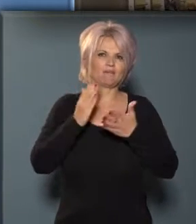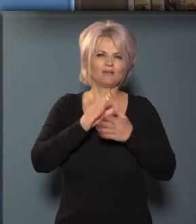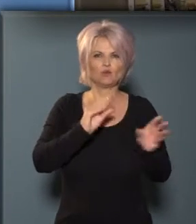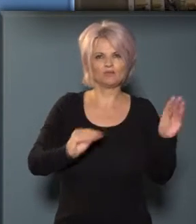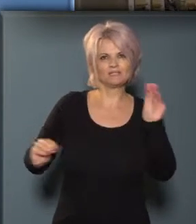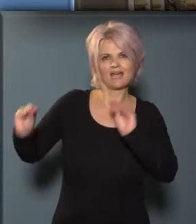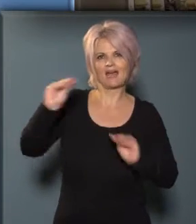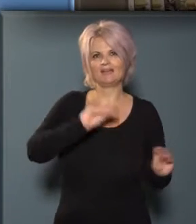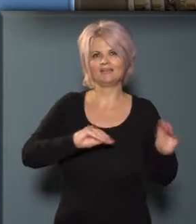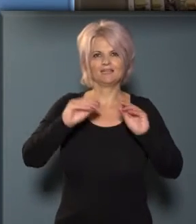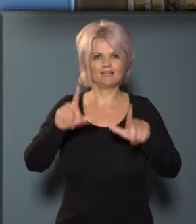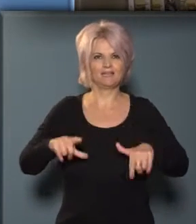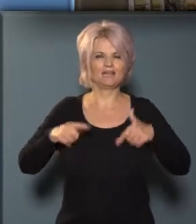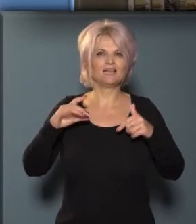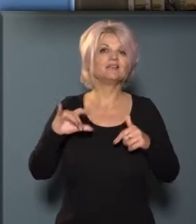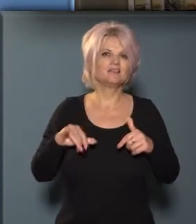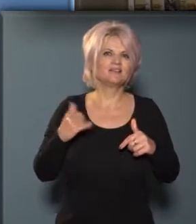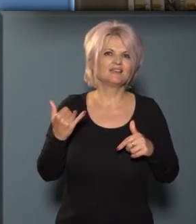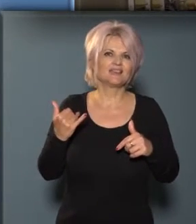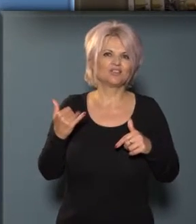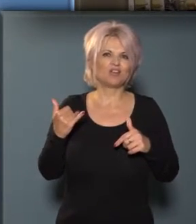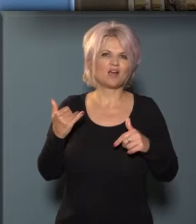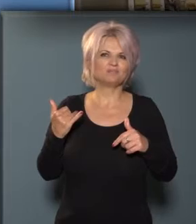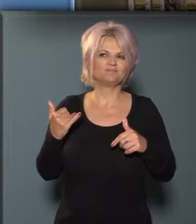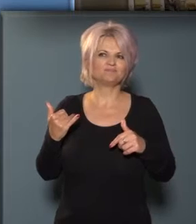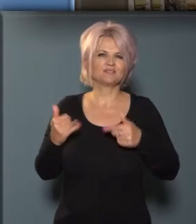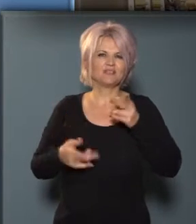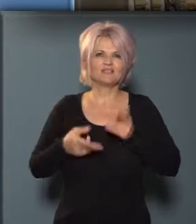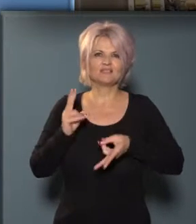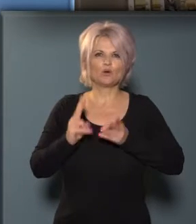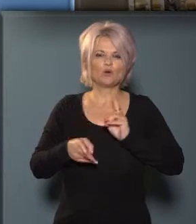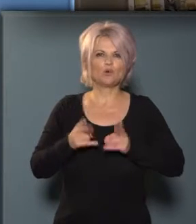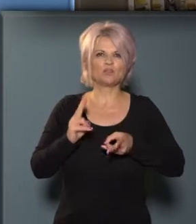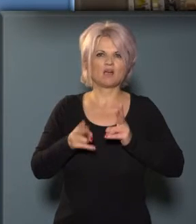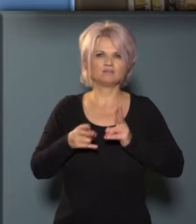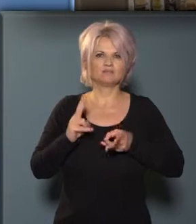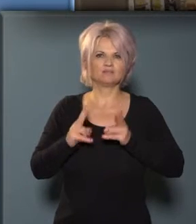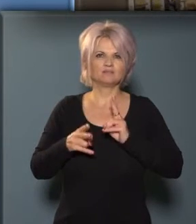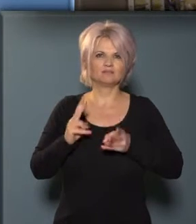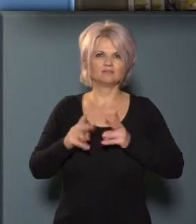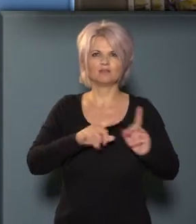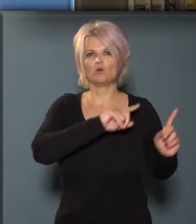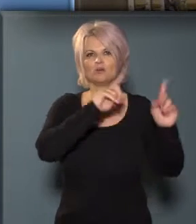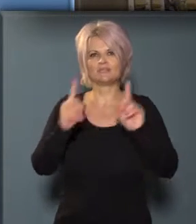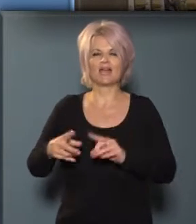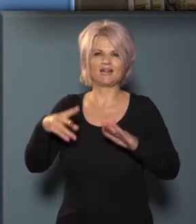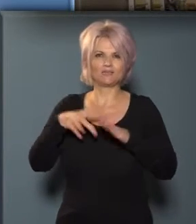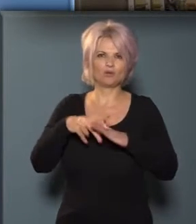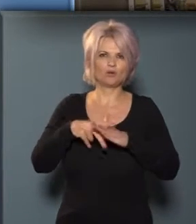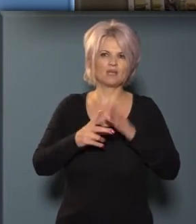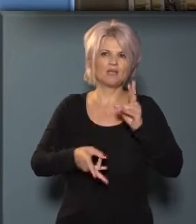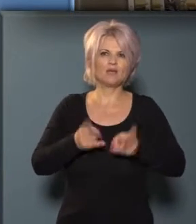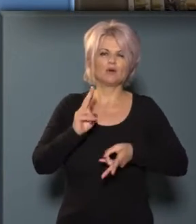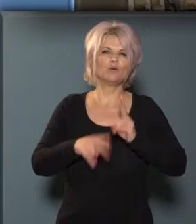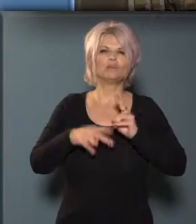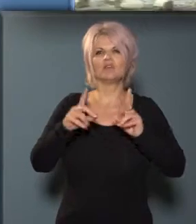az életét is, meg hát tulajdonképpen az, hogy hogyan, miképpen álljon a dolgokhoz, miképpen álljon helyt